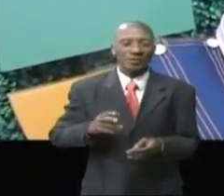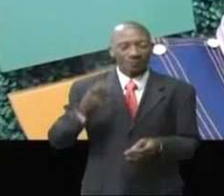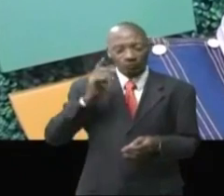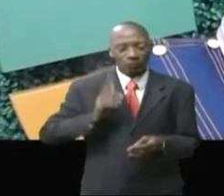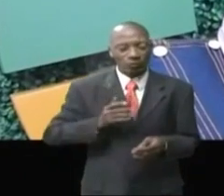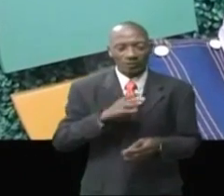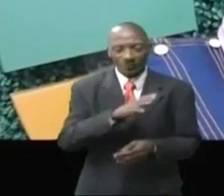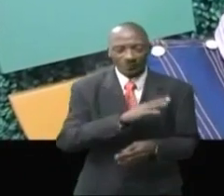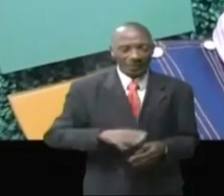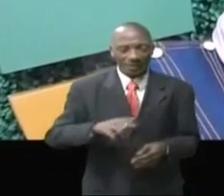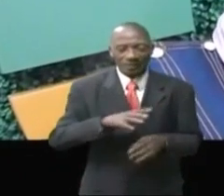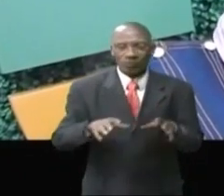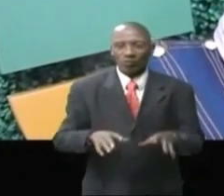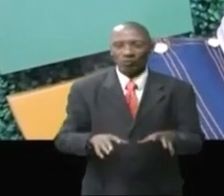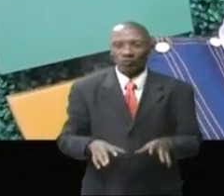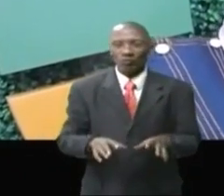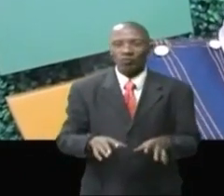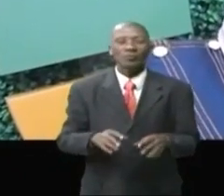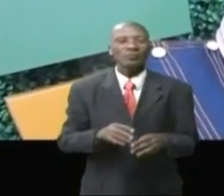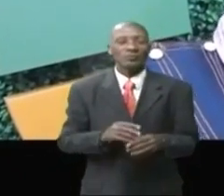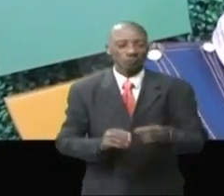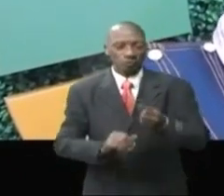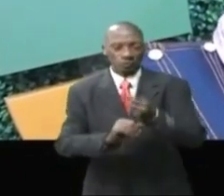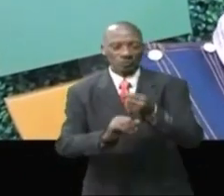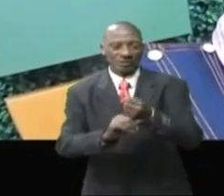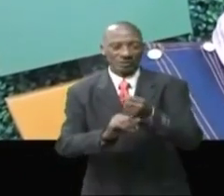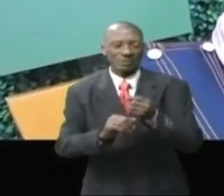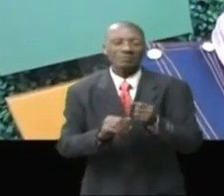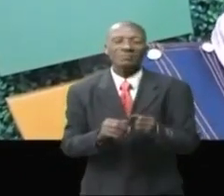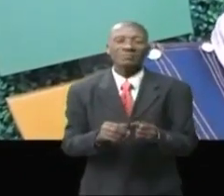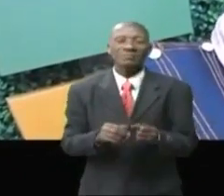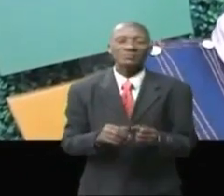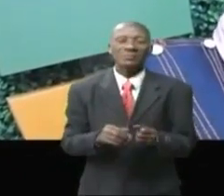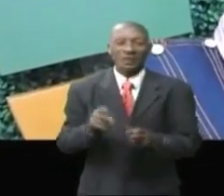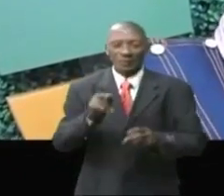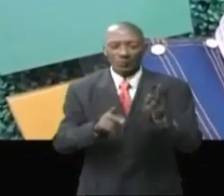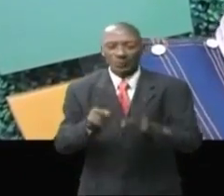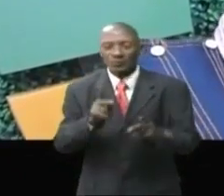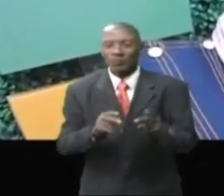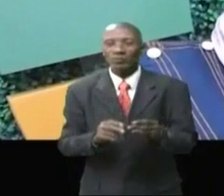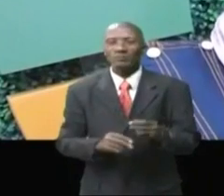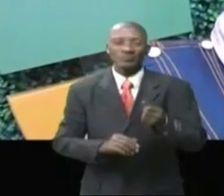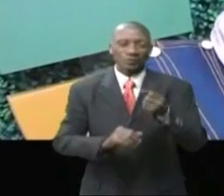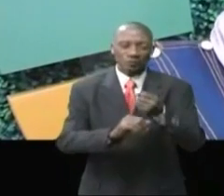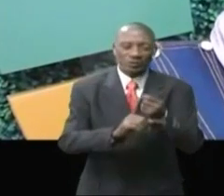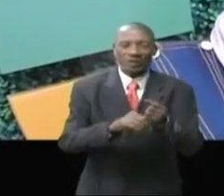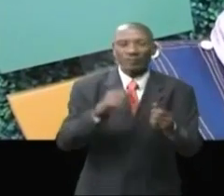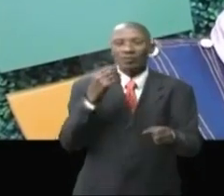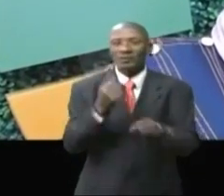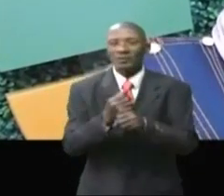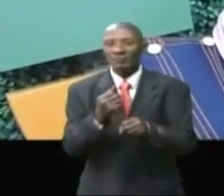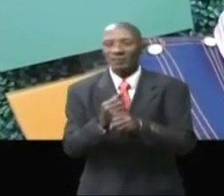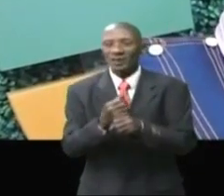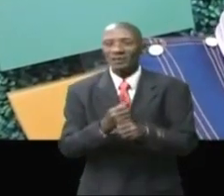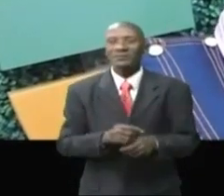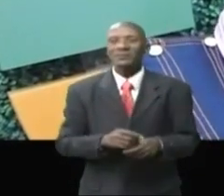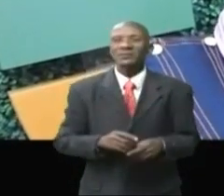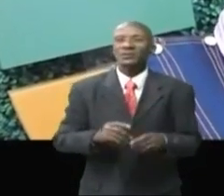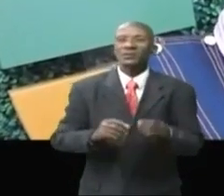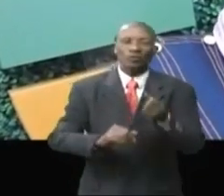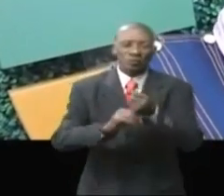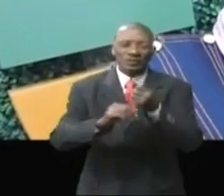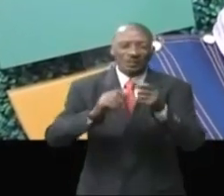intervenants au niveau de la population, les femmes, les jeunes, les autorités locales, et ça nous a aussi permis, en plus